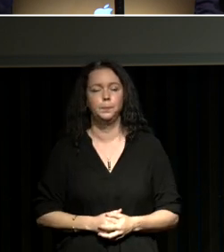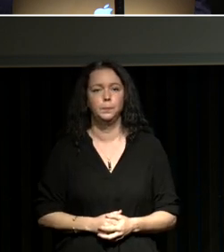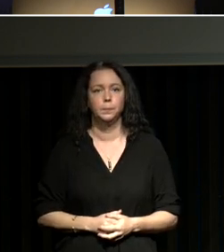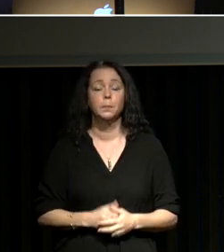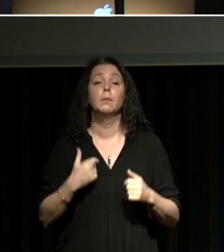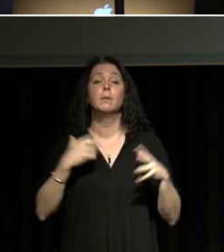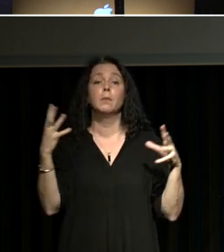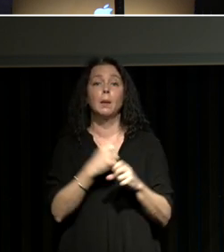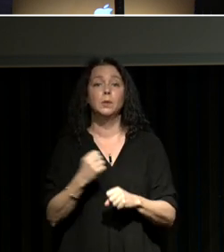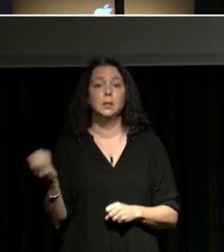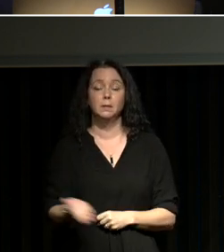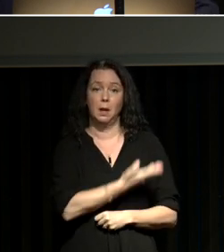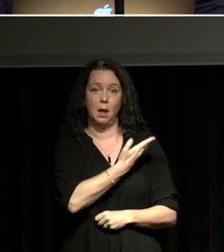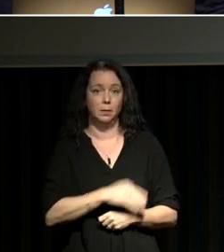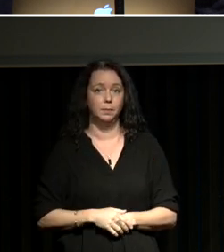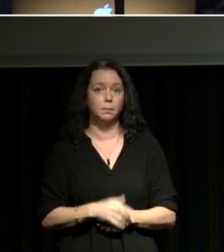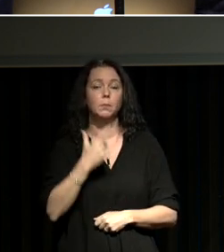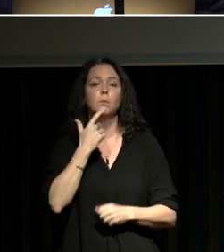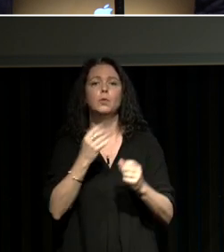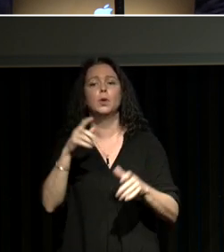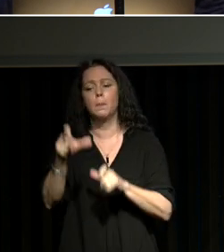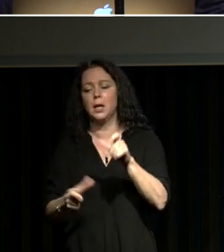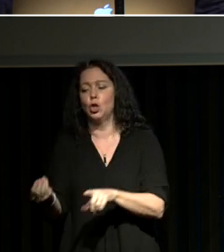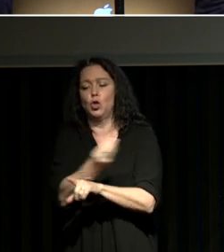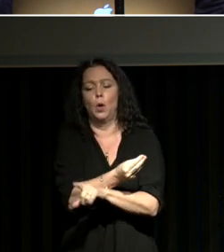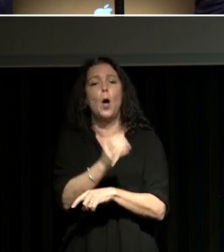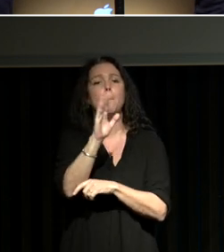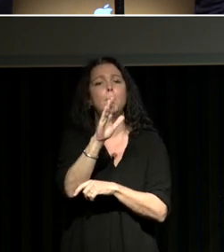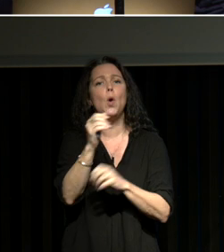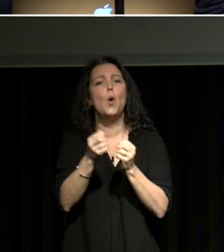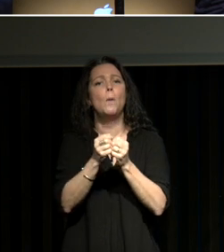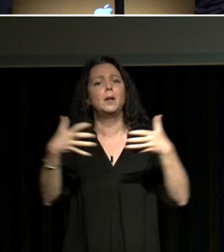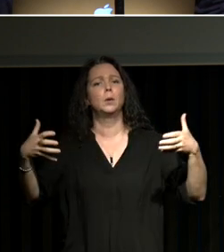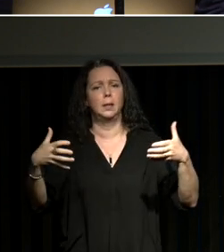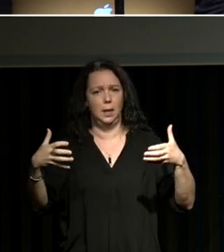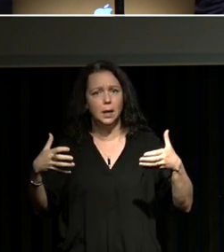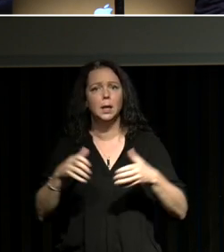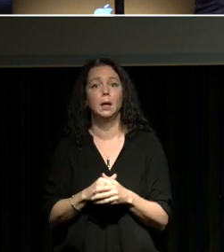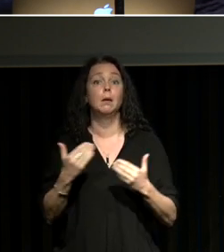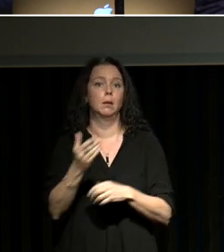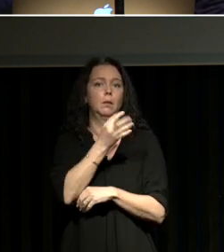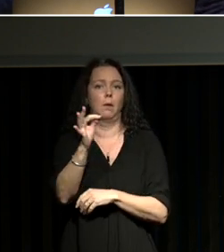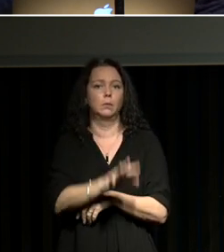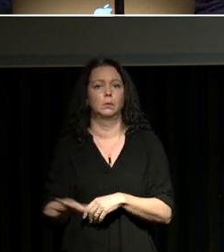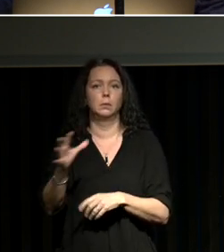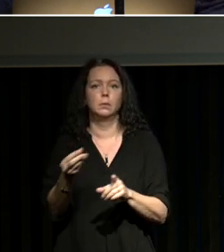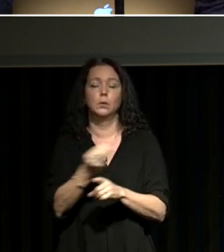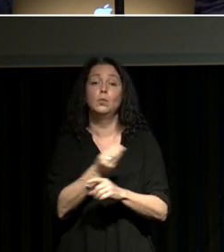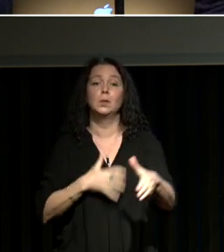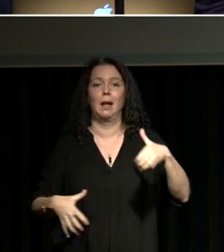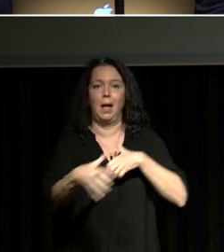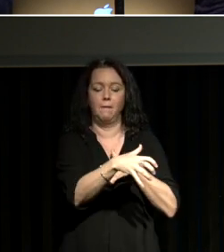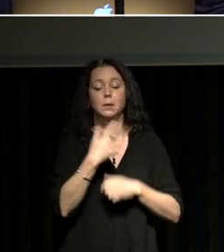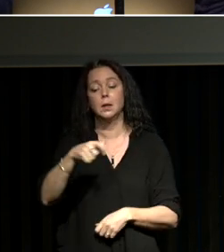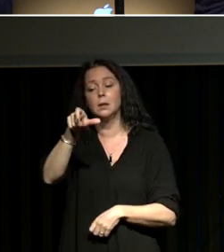sur cette diapositive les différents types de donneurs. En bleu, les donneurs les plus fréquents, ceux qui permettent en tout cas en France le plus de greffes, ce sont les